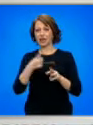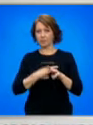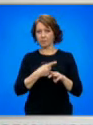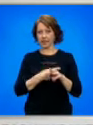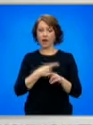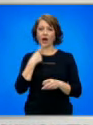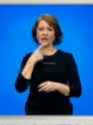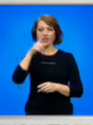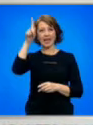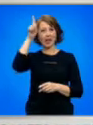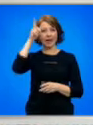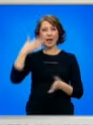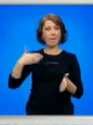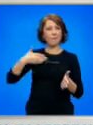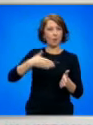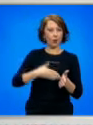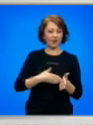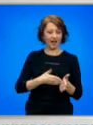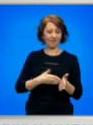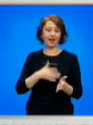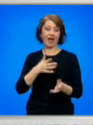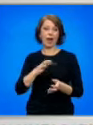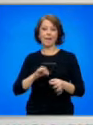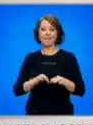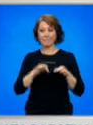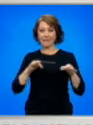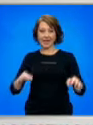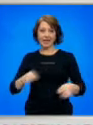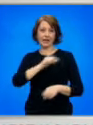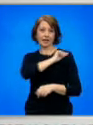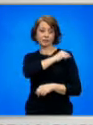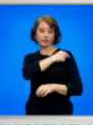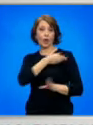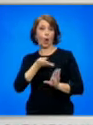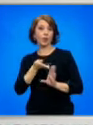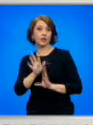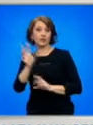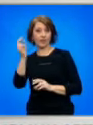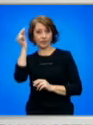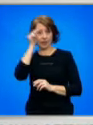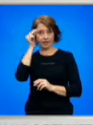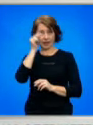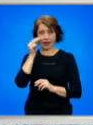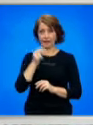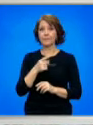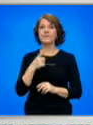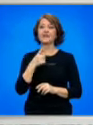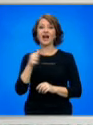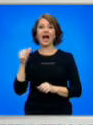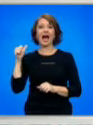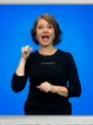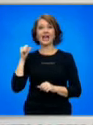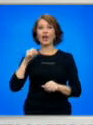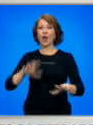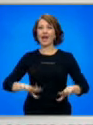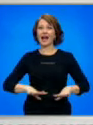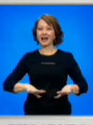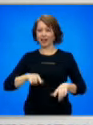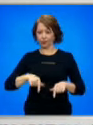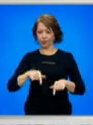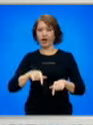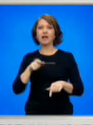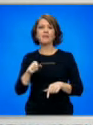против ковид-мерките и против ваксините, масово отиват в България. Според изданието, черноморски град Ахелой е предпочитан, тъй като там